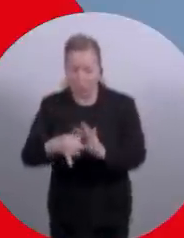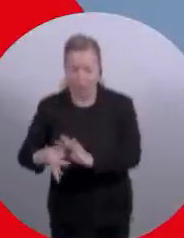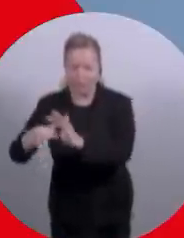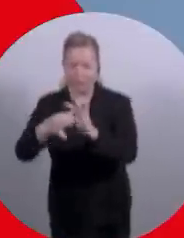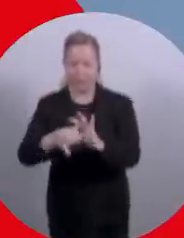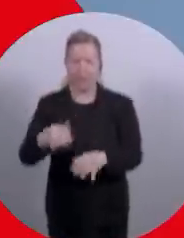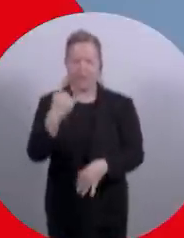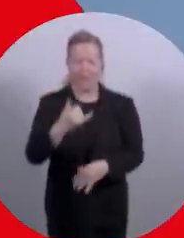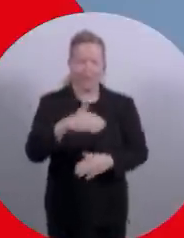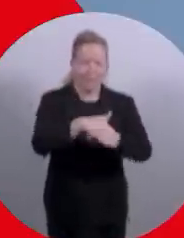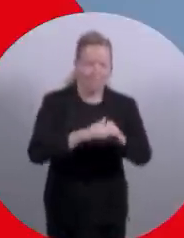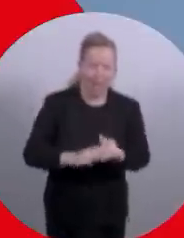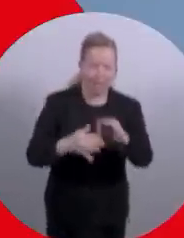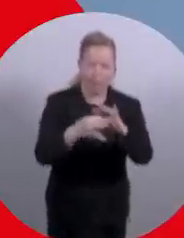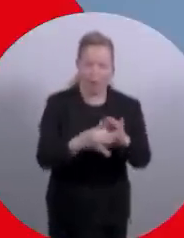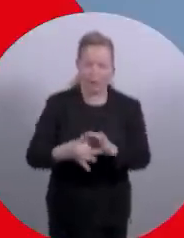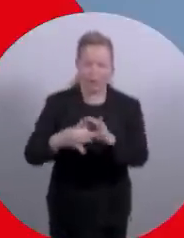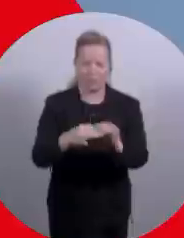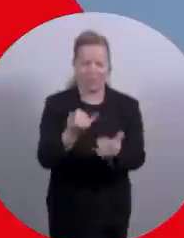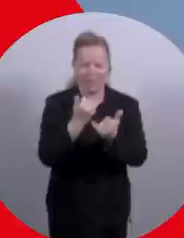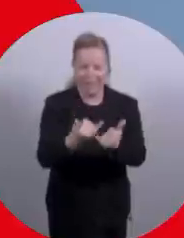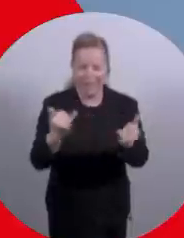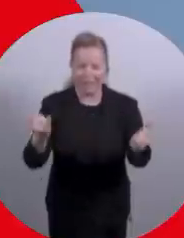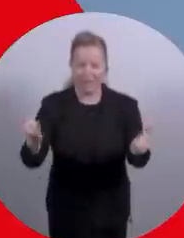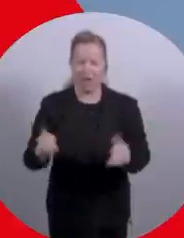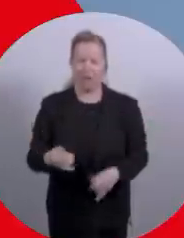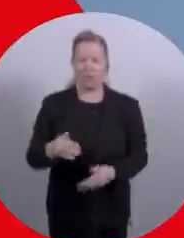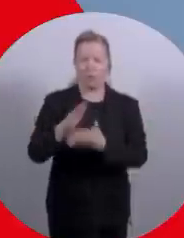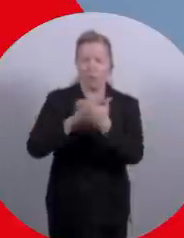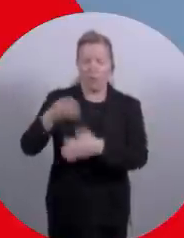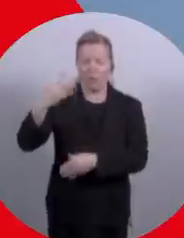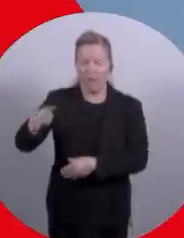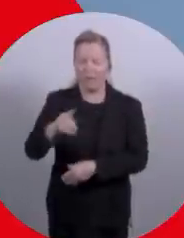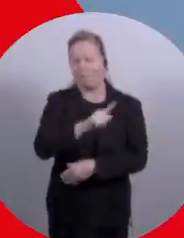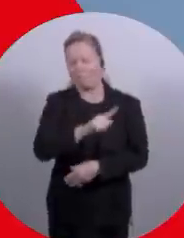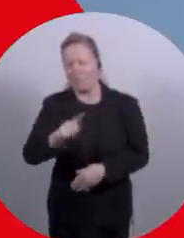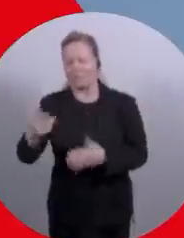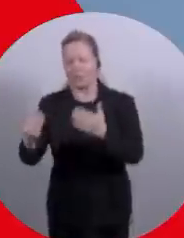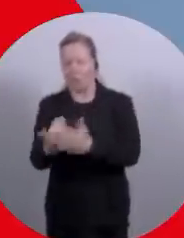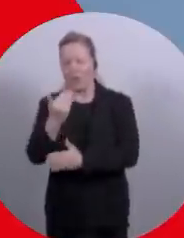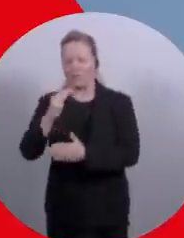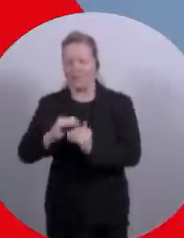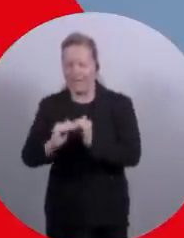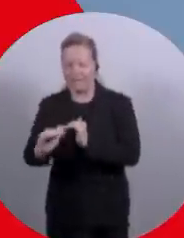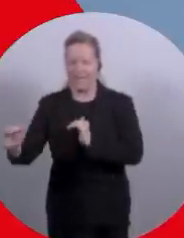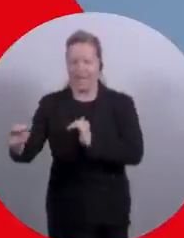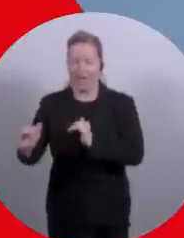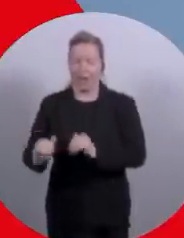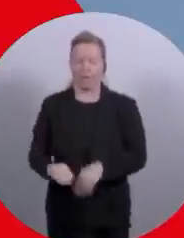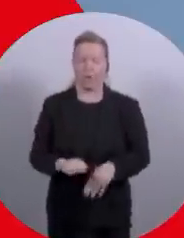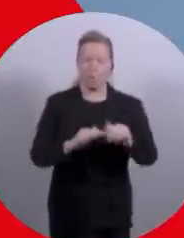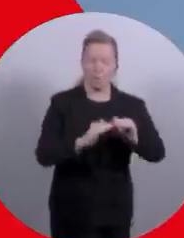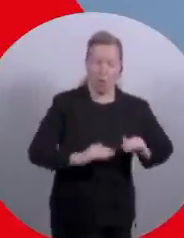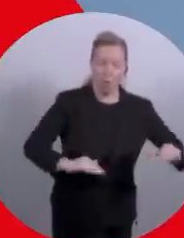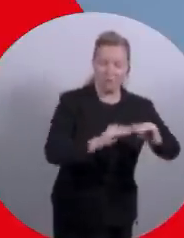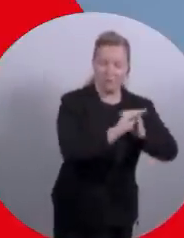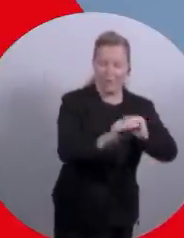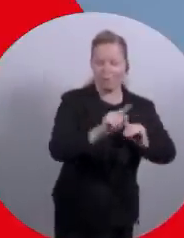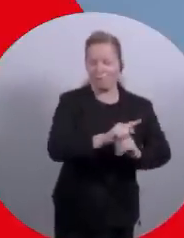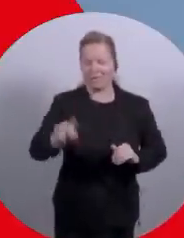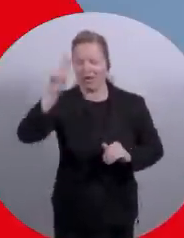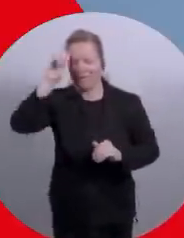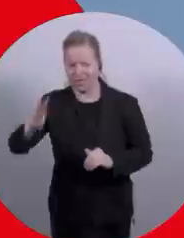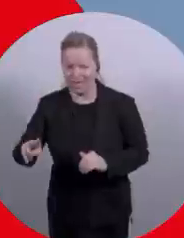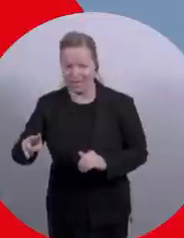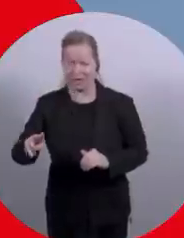jede Gemeindeorganisation vom mühviertel bis zum Neusiedlersee und vom Bodensee bis nach Wien wir brauchen euch alle